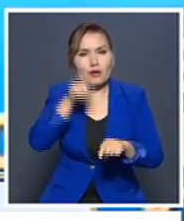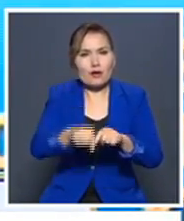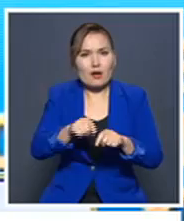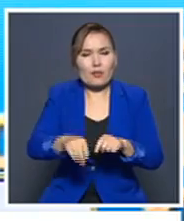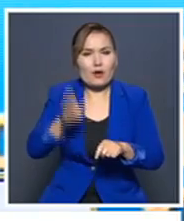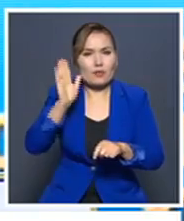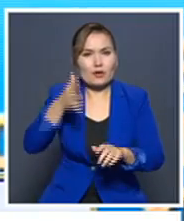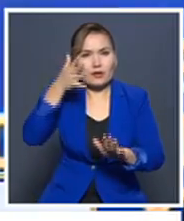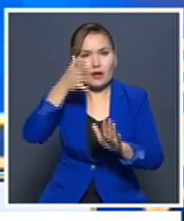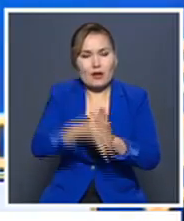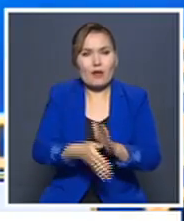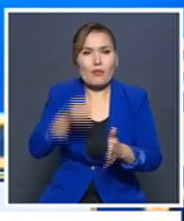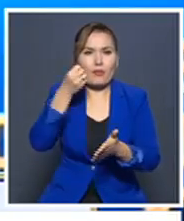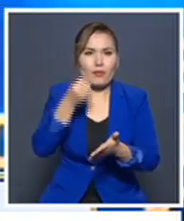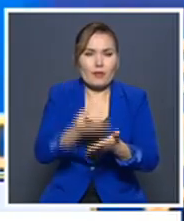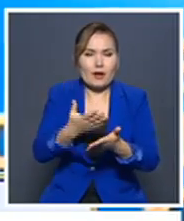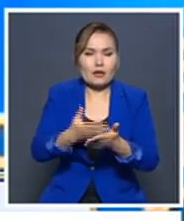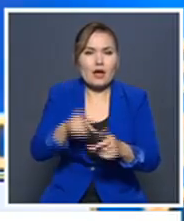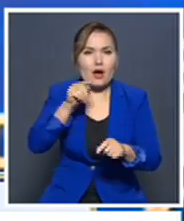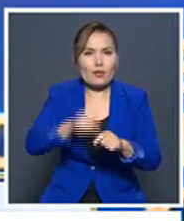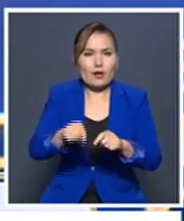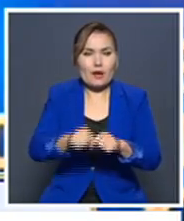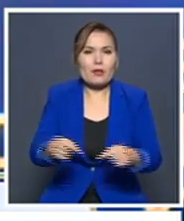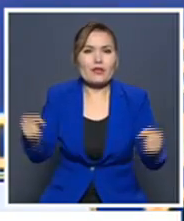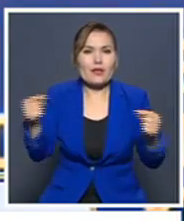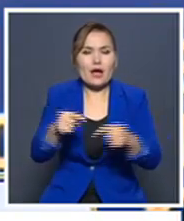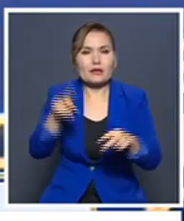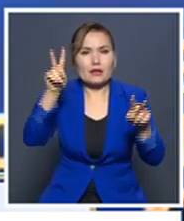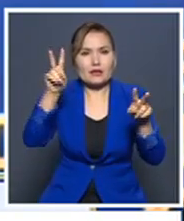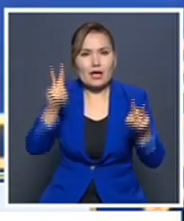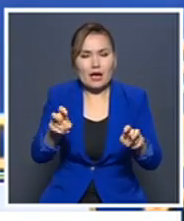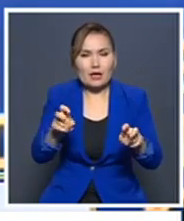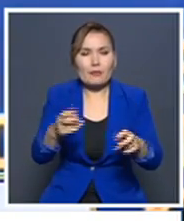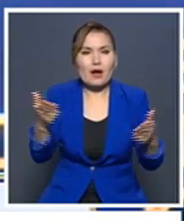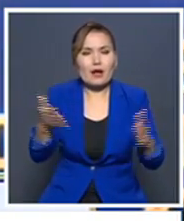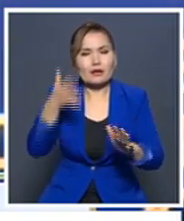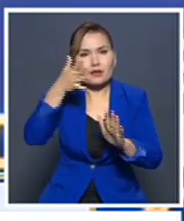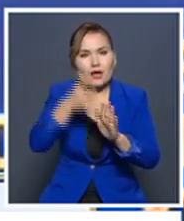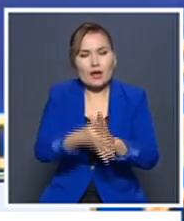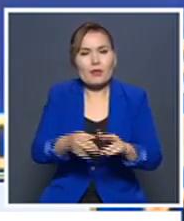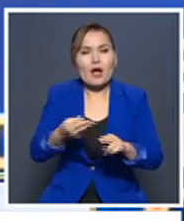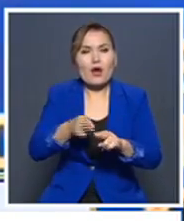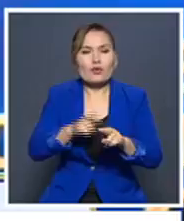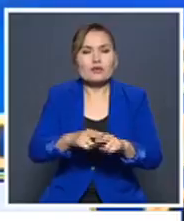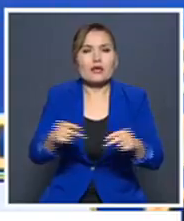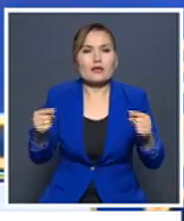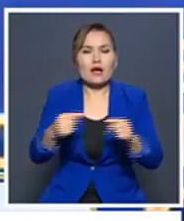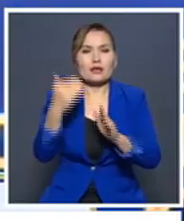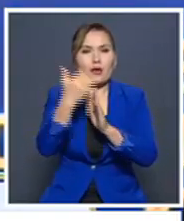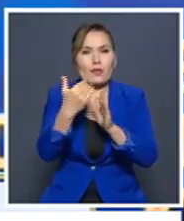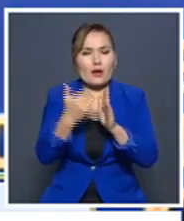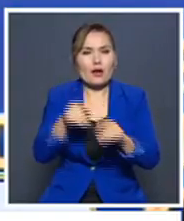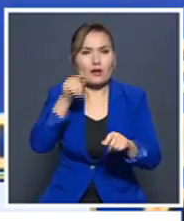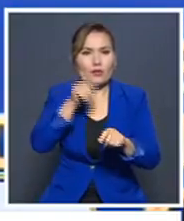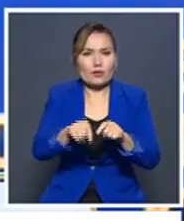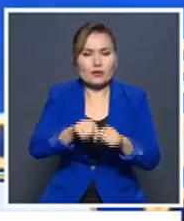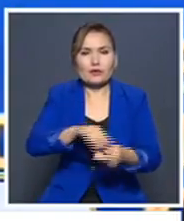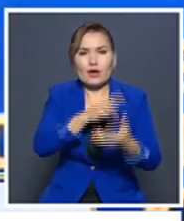бағалау жүйесінде белгіленген нақты тақырып бойынша, нақты бағдарлама бойынша оқушының критерийлері